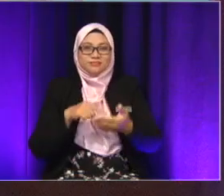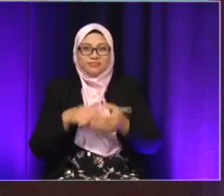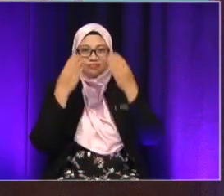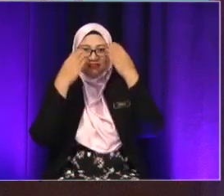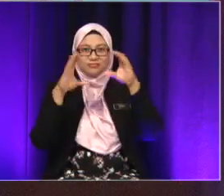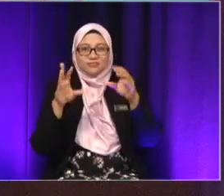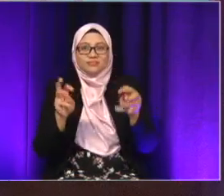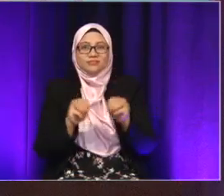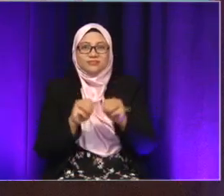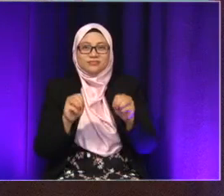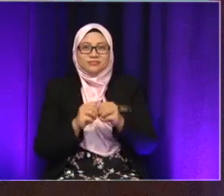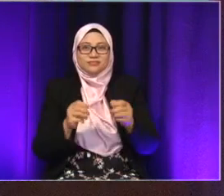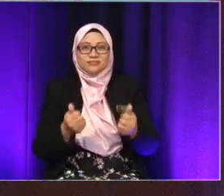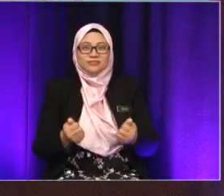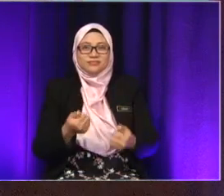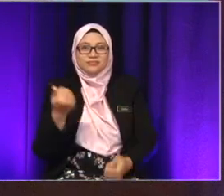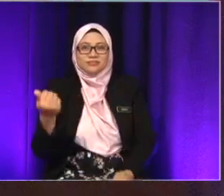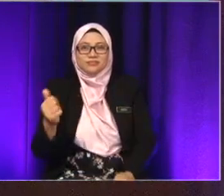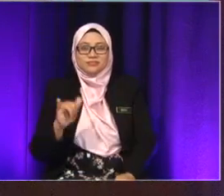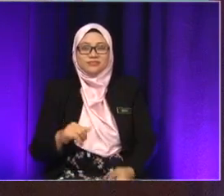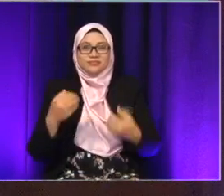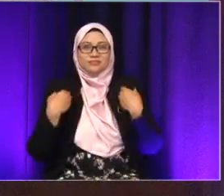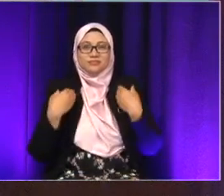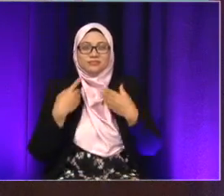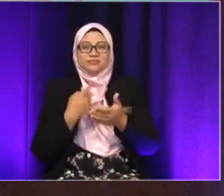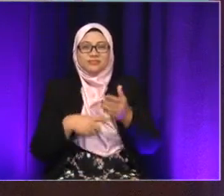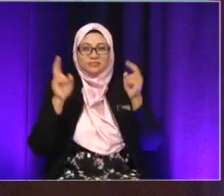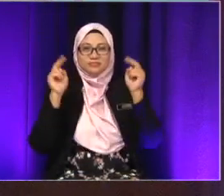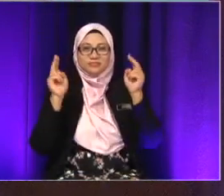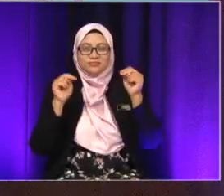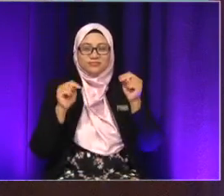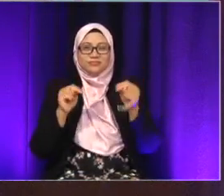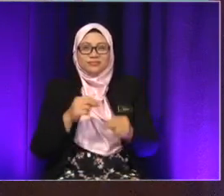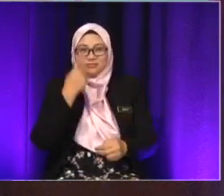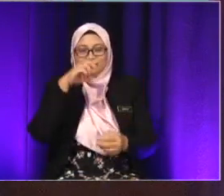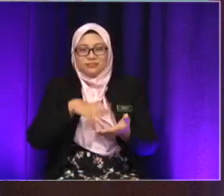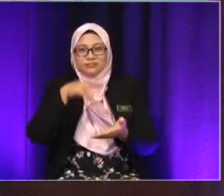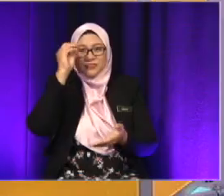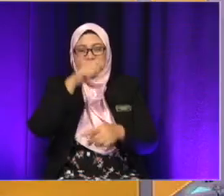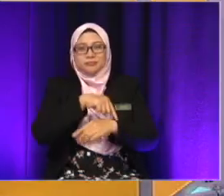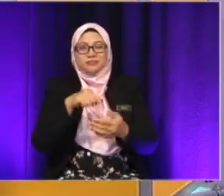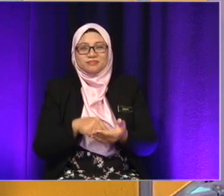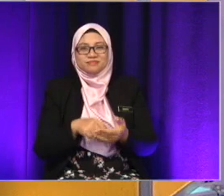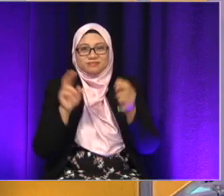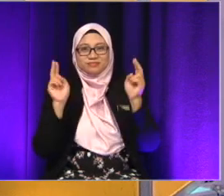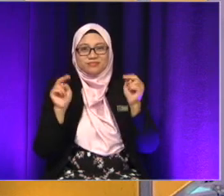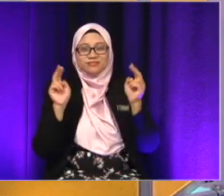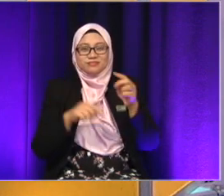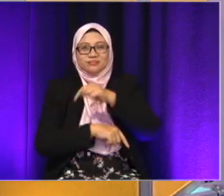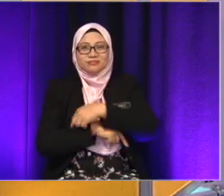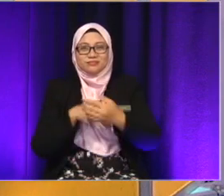juga apakah topik yang kita nak belajar pada hari ini cikgu? Okey, topik pada hari ini kita akan itu